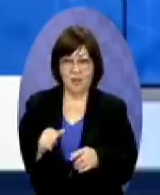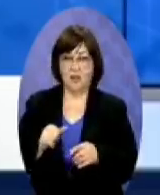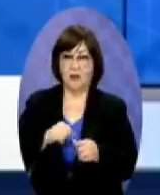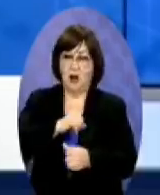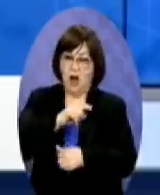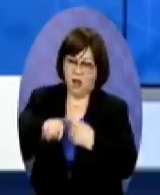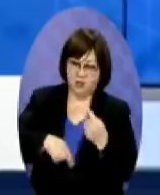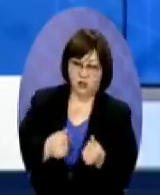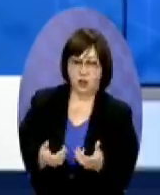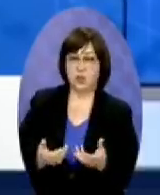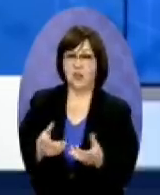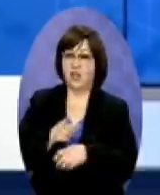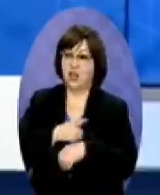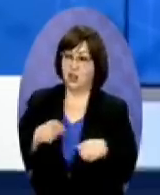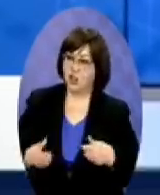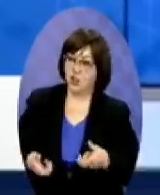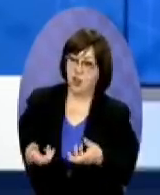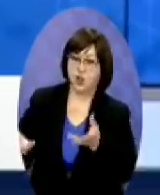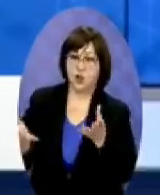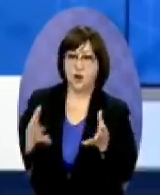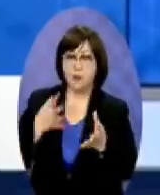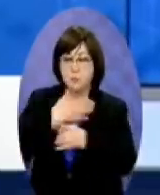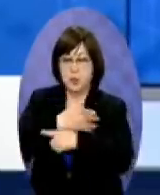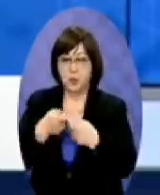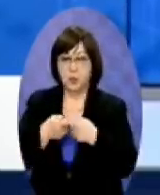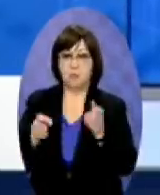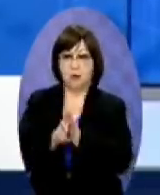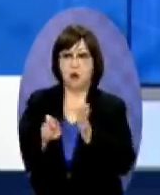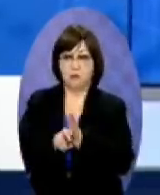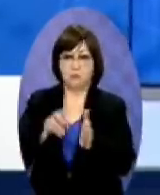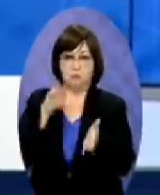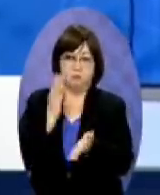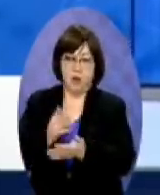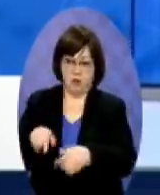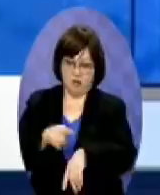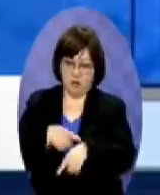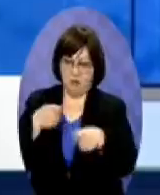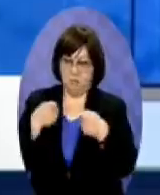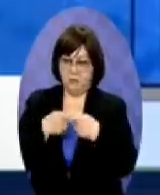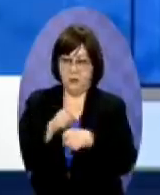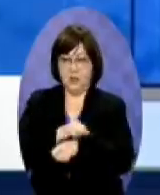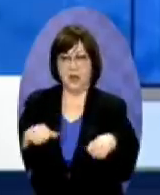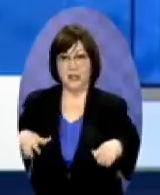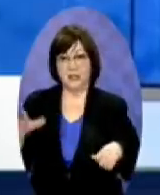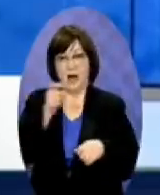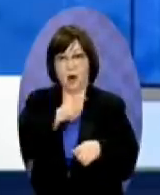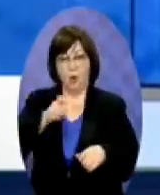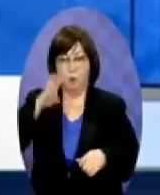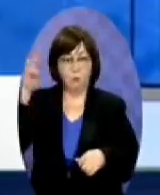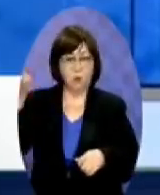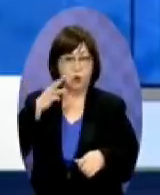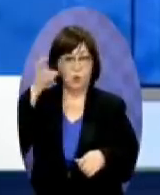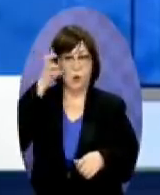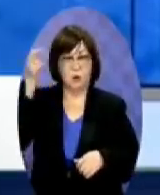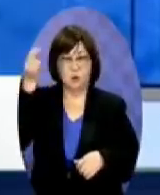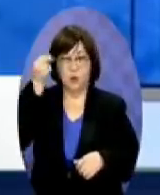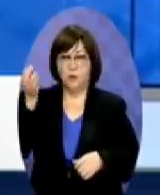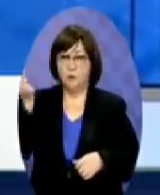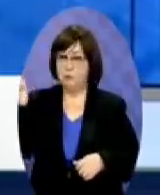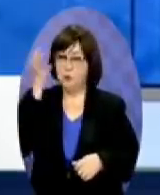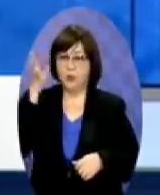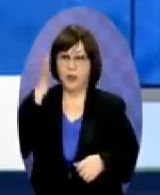иймэрхүү зүйлүүд ингээд ойрхон билээ олох магадлалтай байгаа. Тэгэхээр энэ үед бас иргэд санхүүгийн боловсрол дутмаг байснараа одоо ирээдүйд